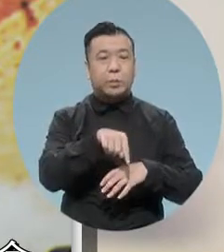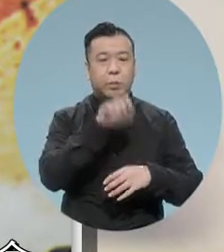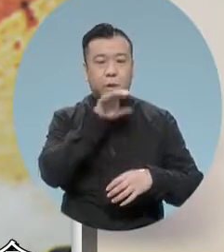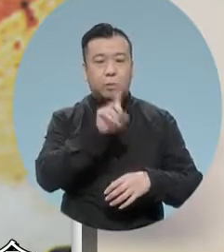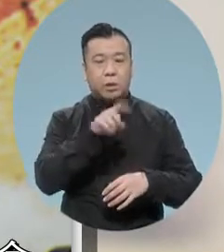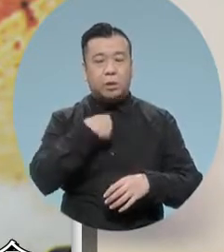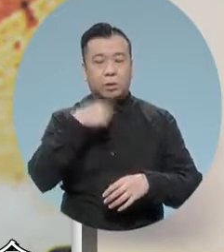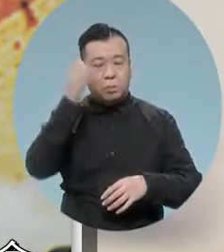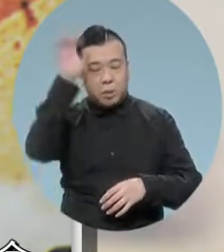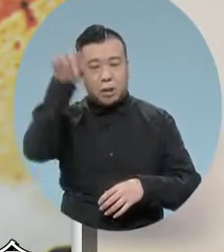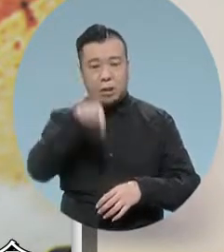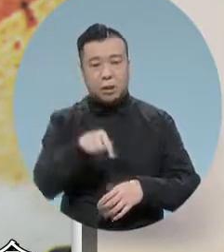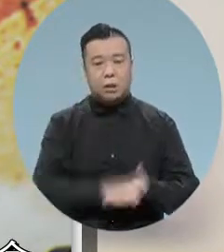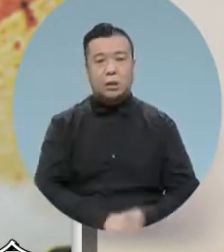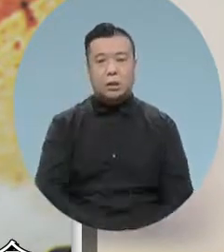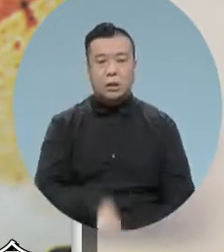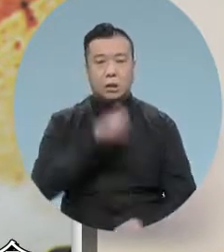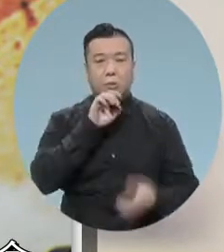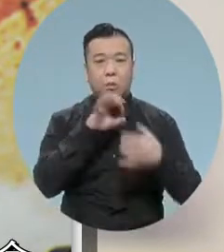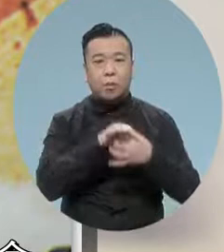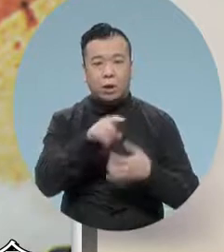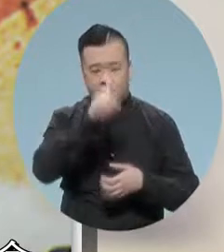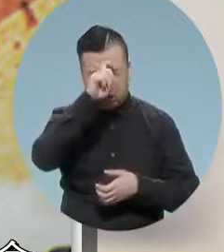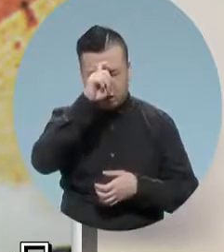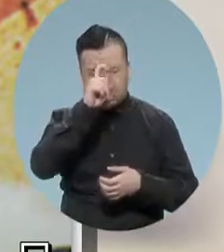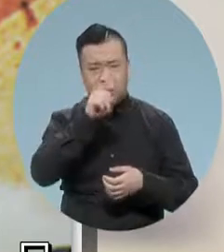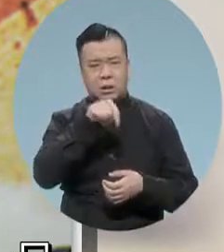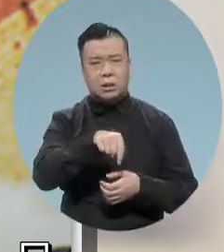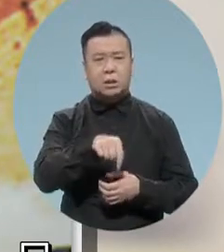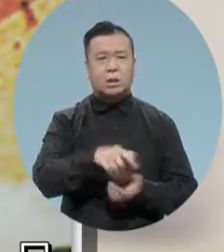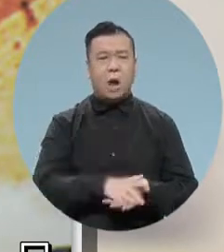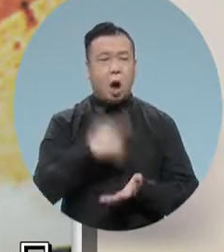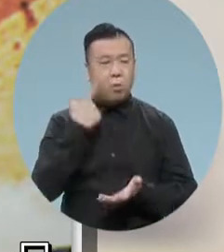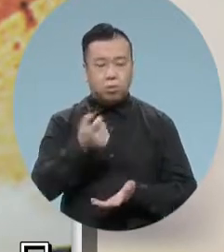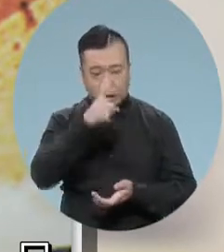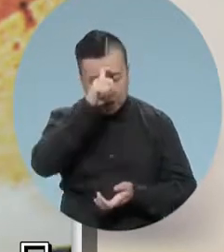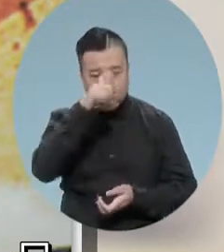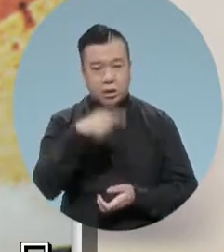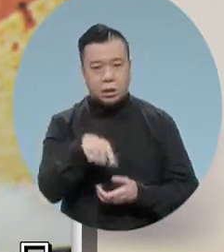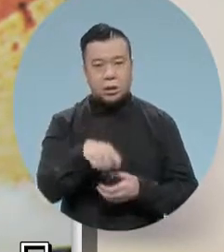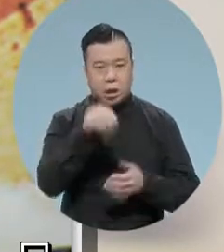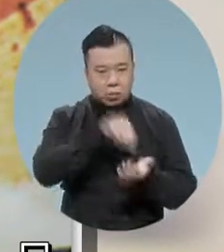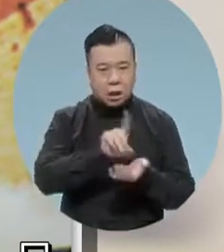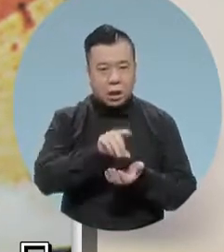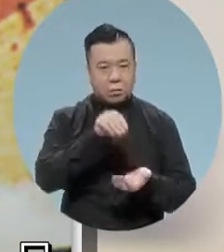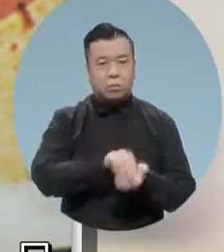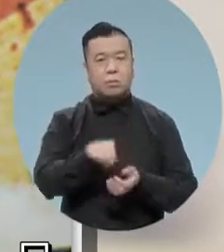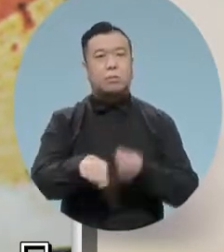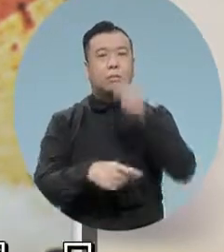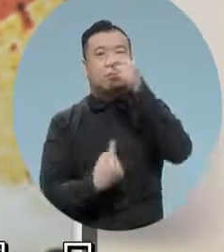延安就提出，即是关于纪念的时候，他说容易记啲，就确定7月1日